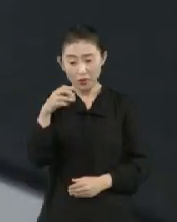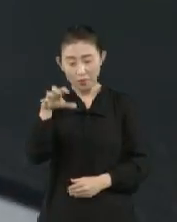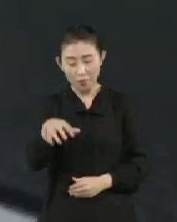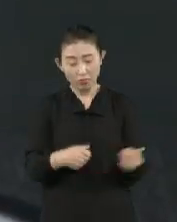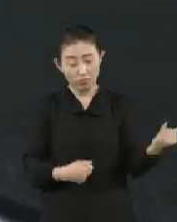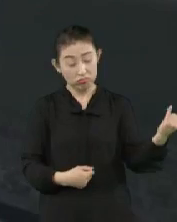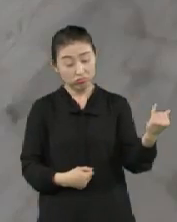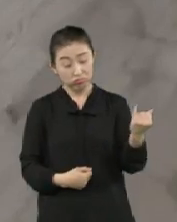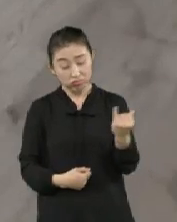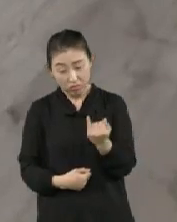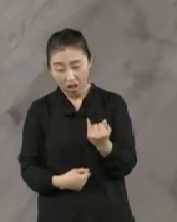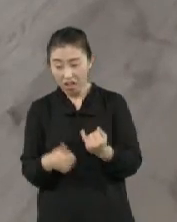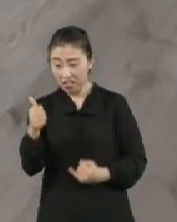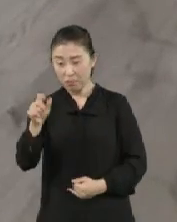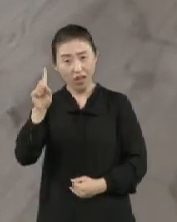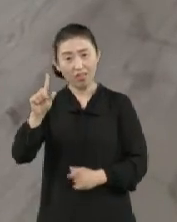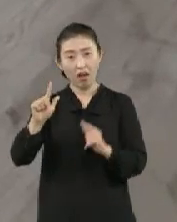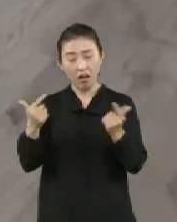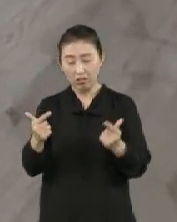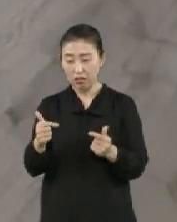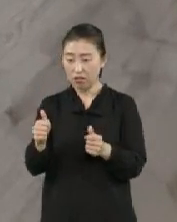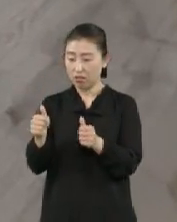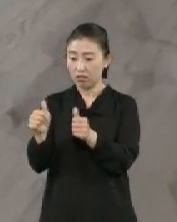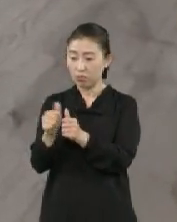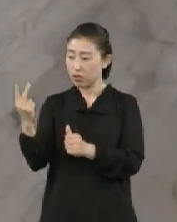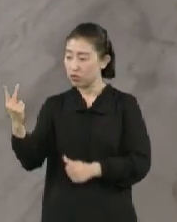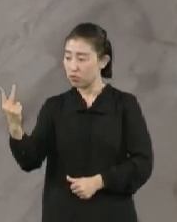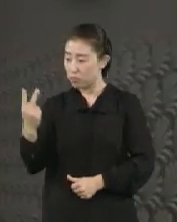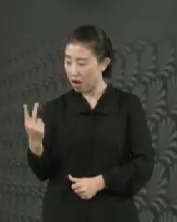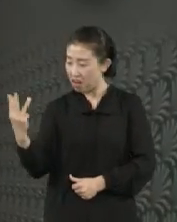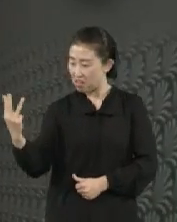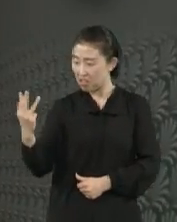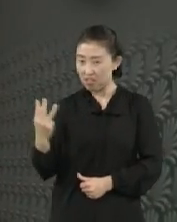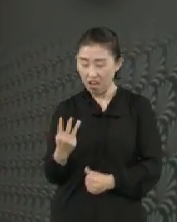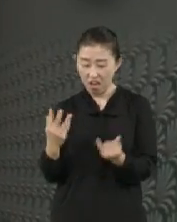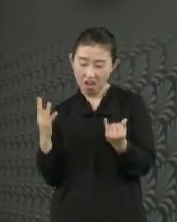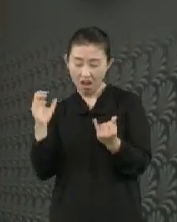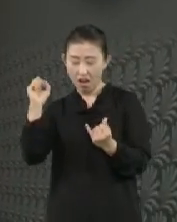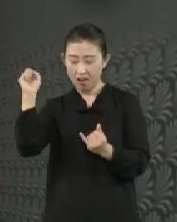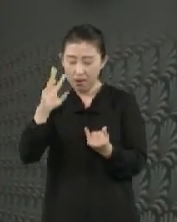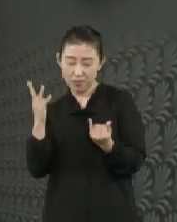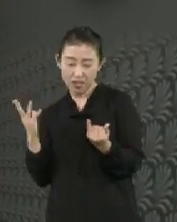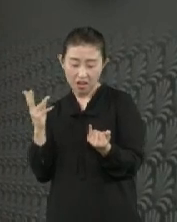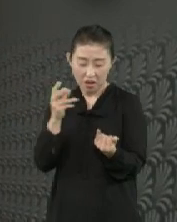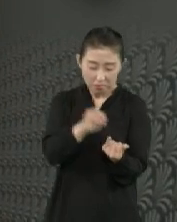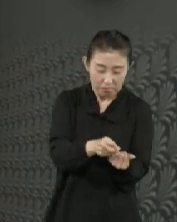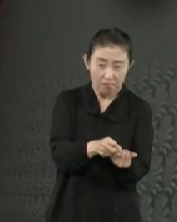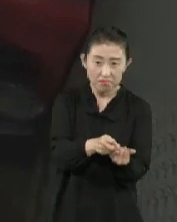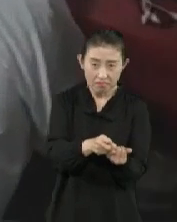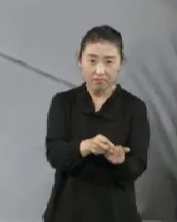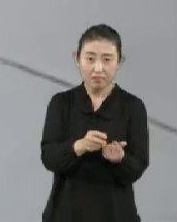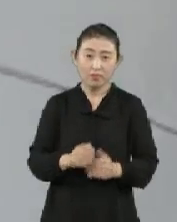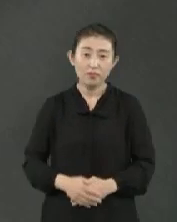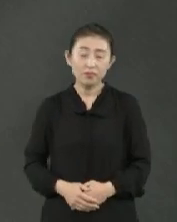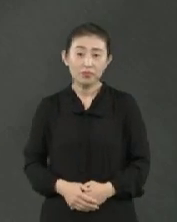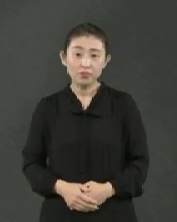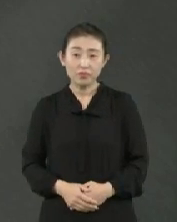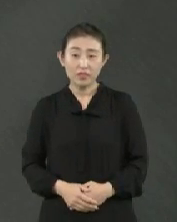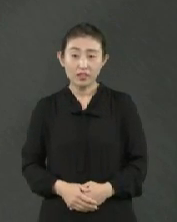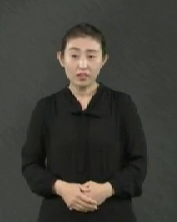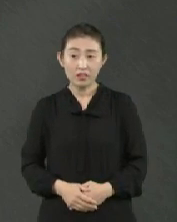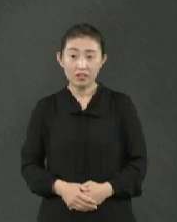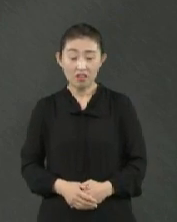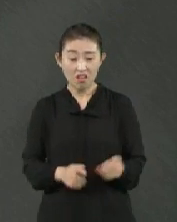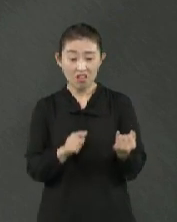모텔방에는 채팅을 했던 남성뿐 아니라 또 다른 남성 2명이 들이닥쳐 A씨를 갑자기 성폭행하기 시작했습니다. 이들은